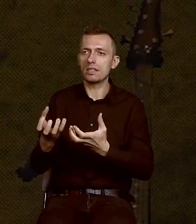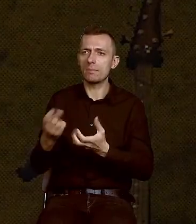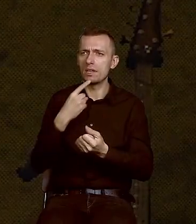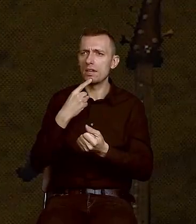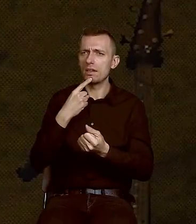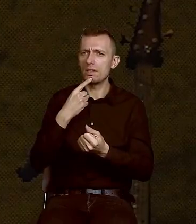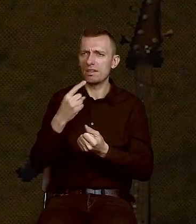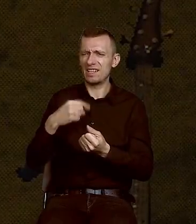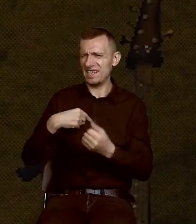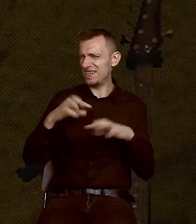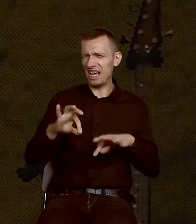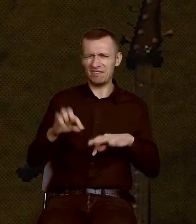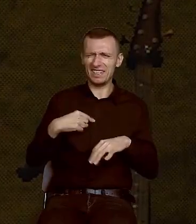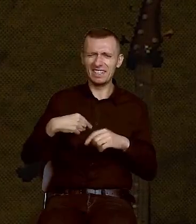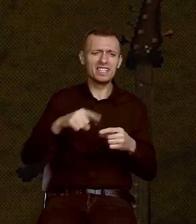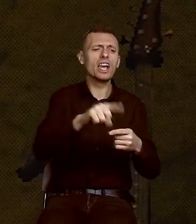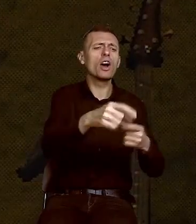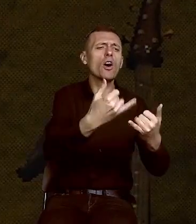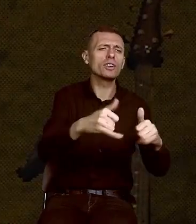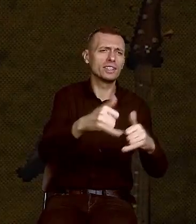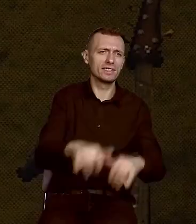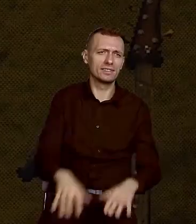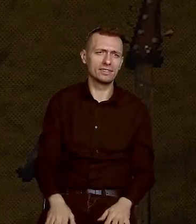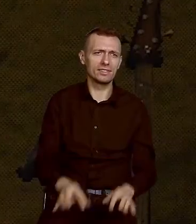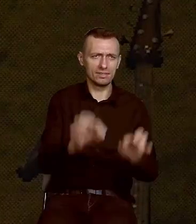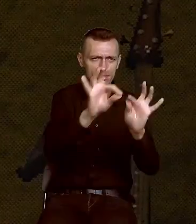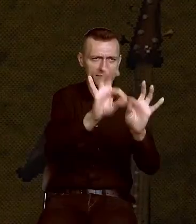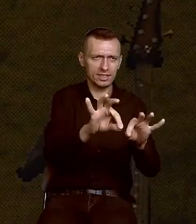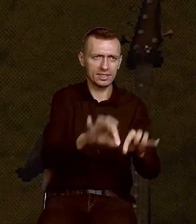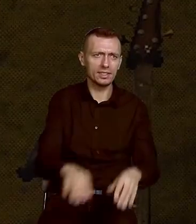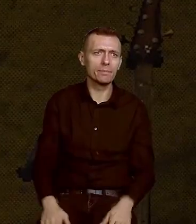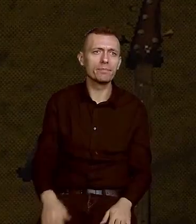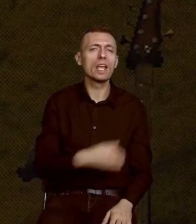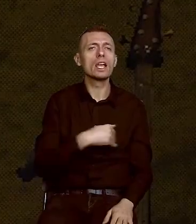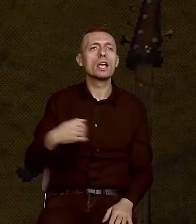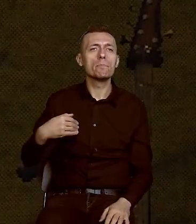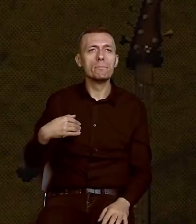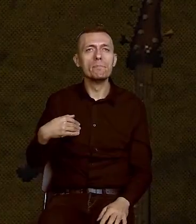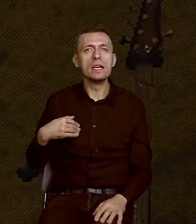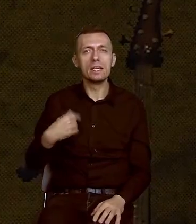Jako ludzie mamy we krwi zrzucanie odpowiedzialności za swe czyny na innych.